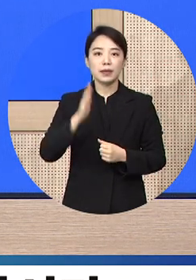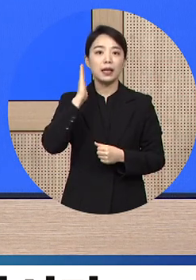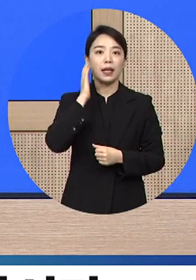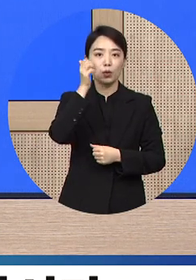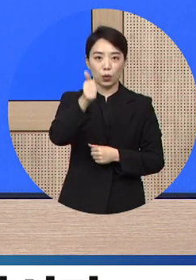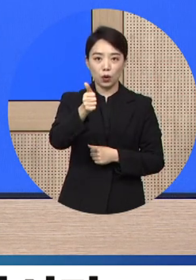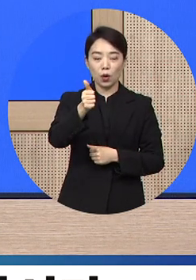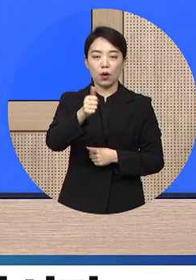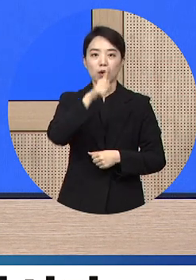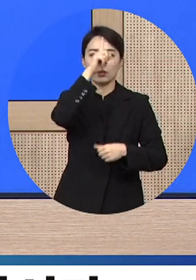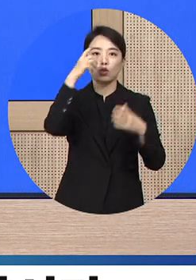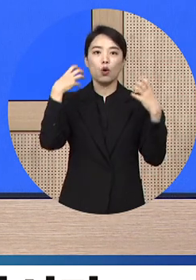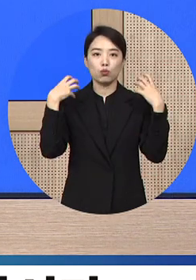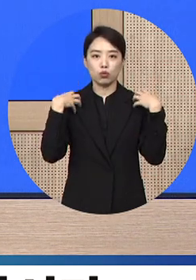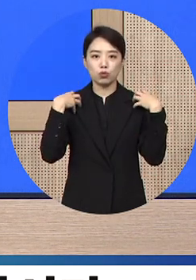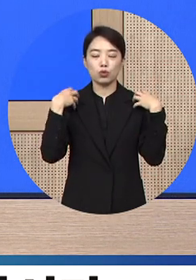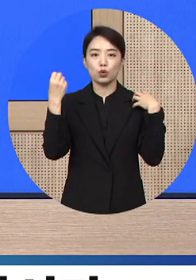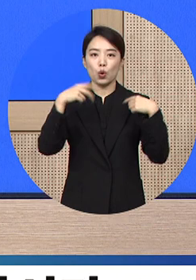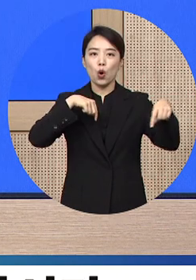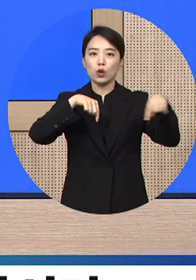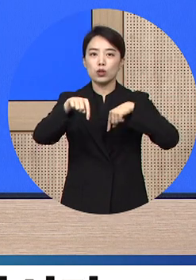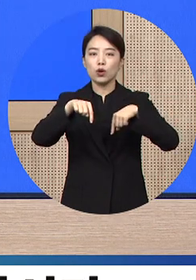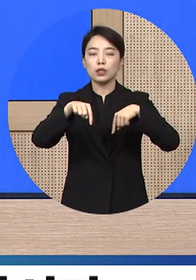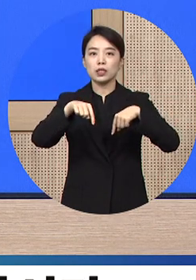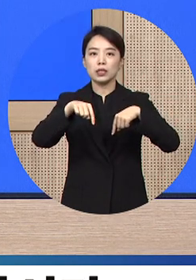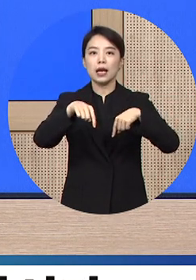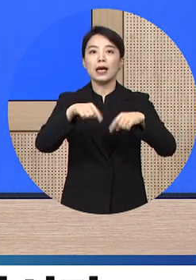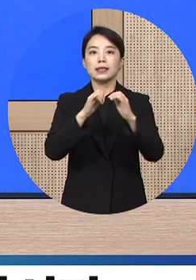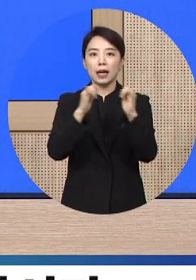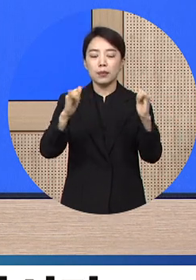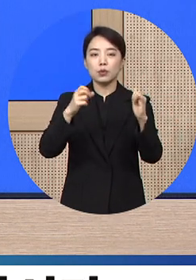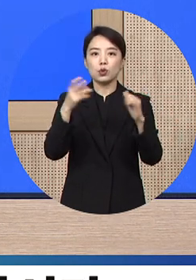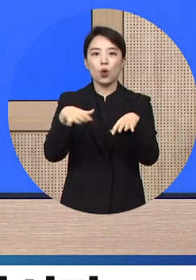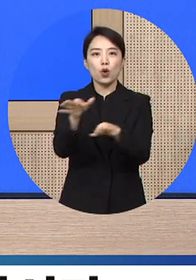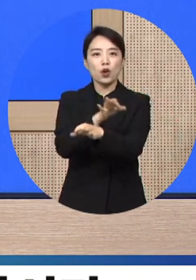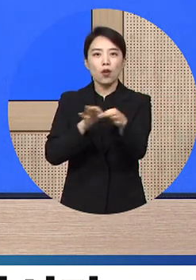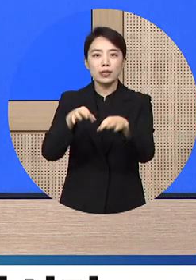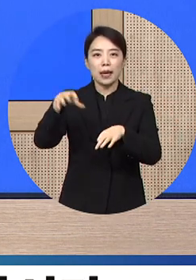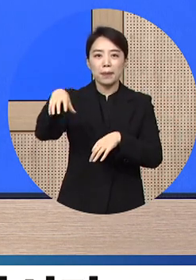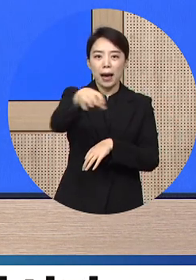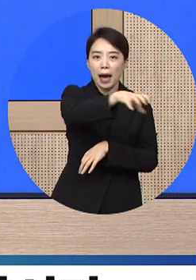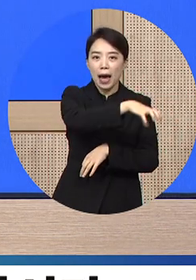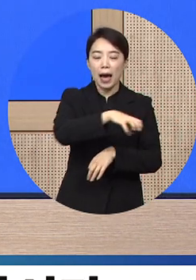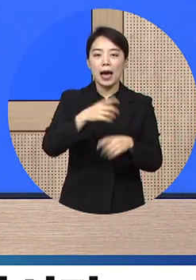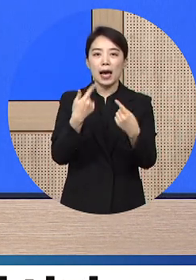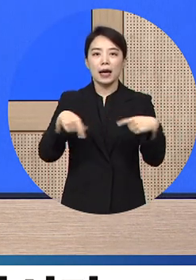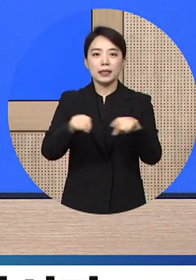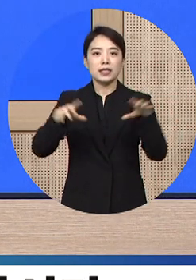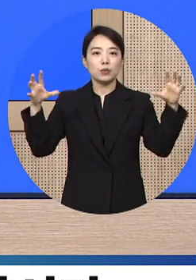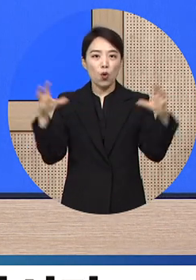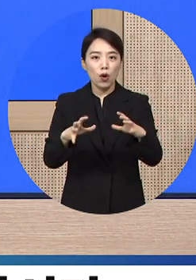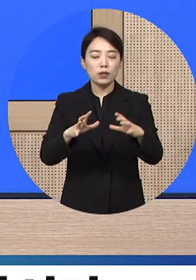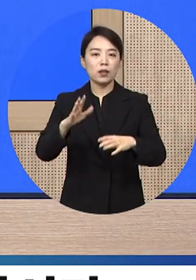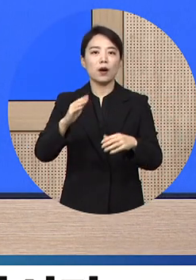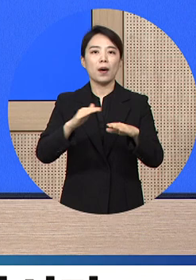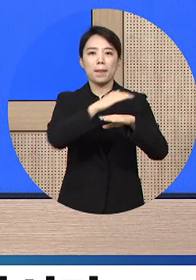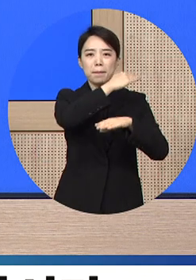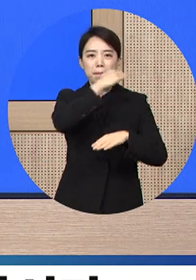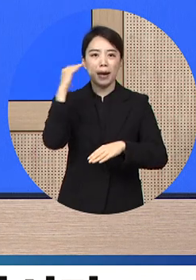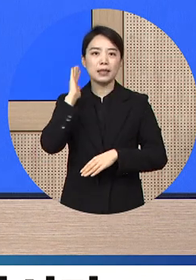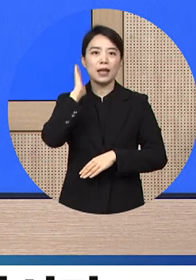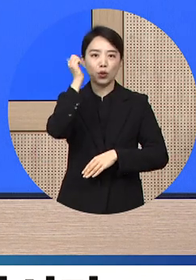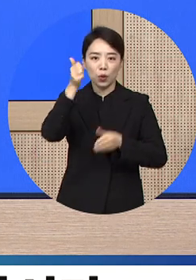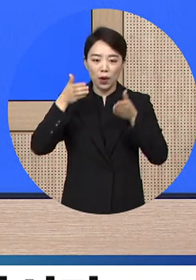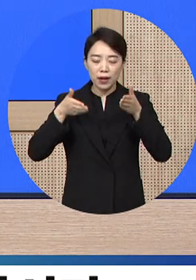대통령, 정부, 정치권, 각 경제 주체가 함께 제대로 된 대통령의 길, 국민의